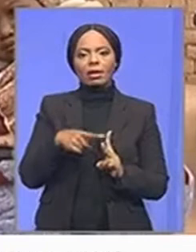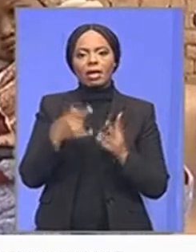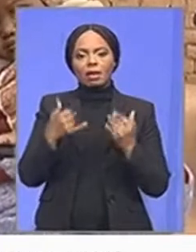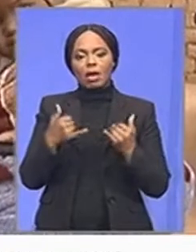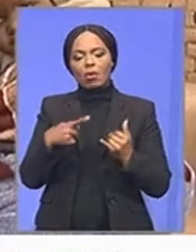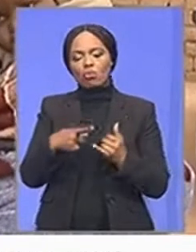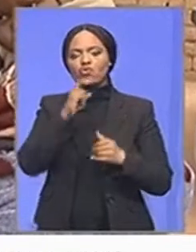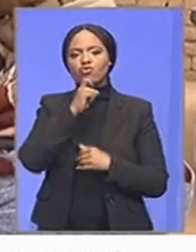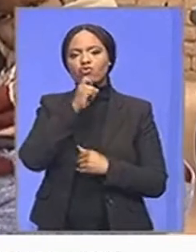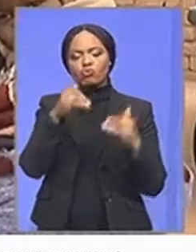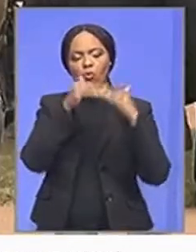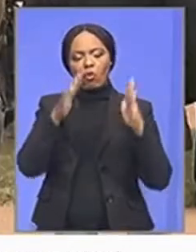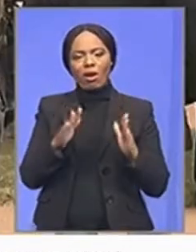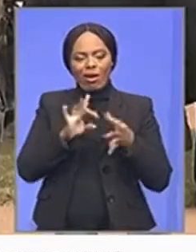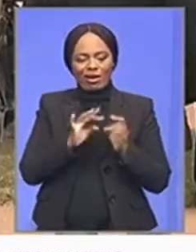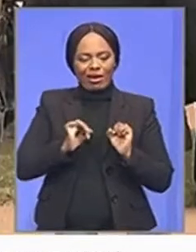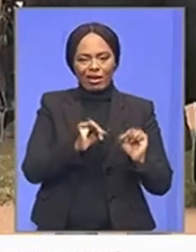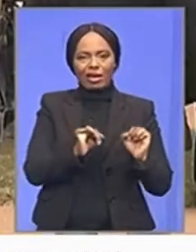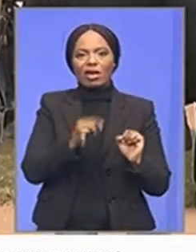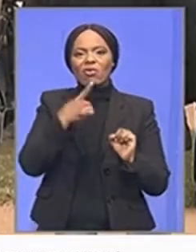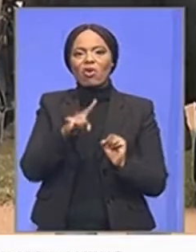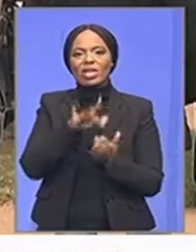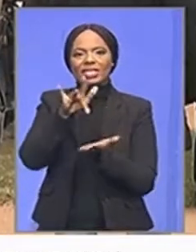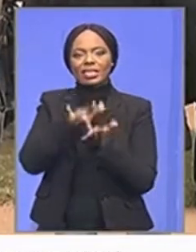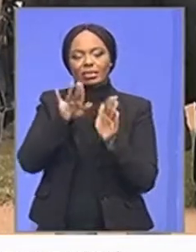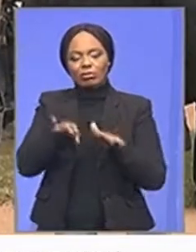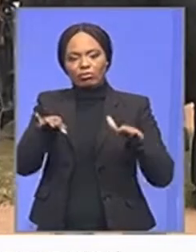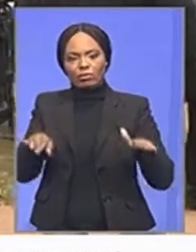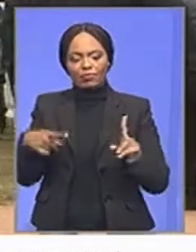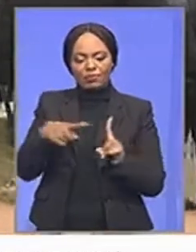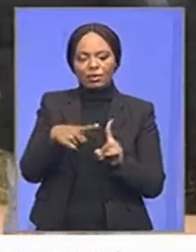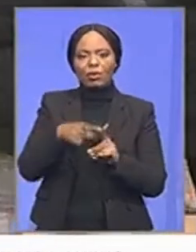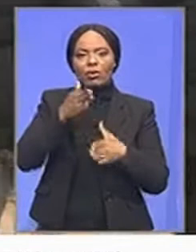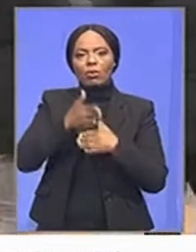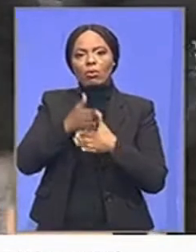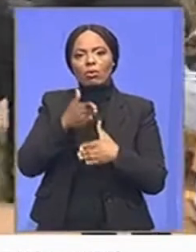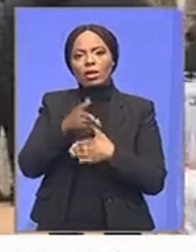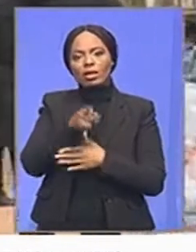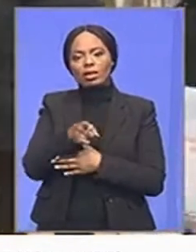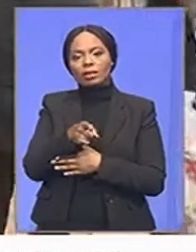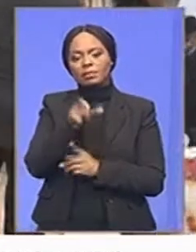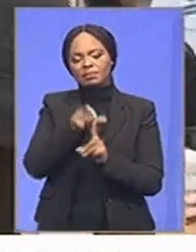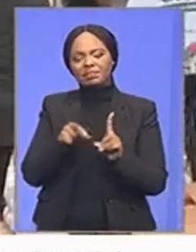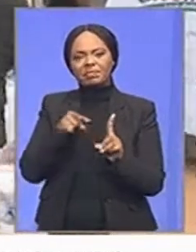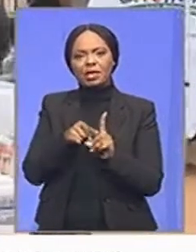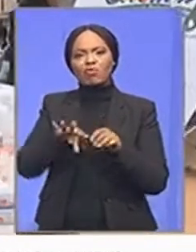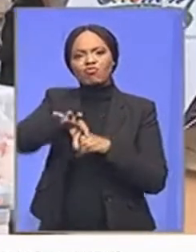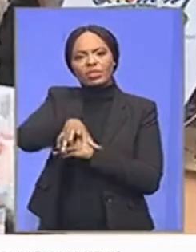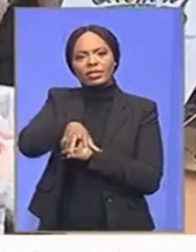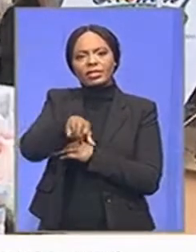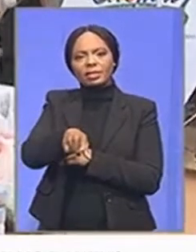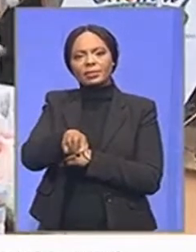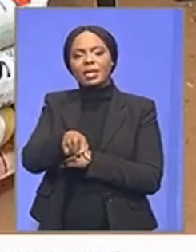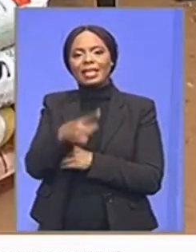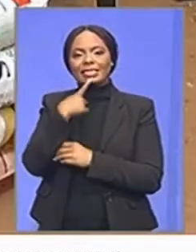ka legae la bana. Selepe ya sebetsang lefapheng la mesebetsi ya setjhaba la province o re o sebedisa moputso wa